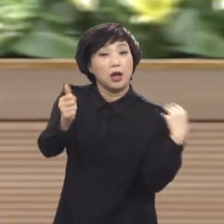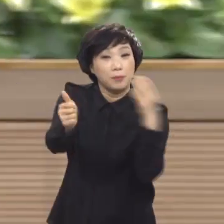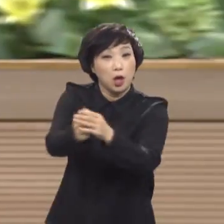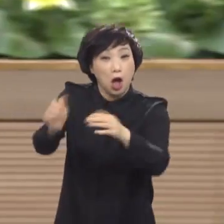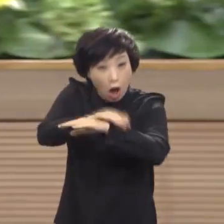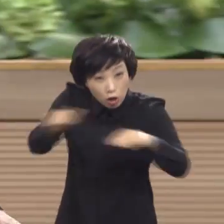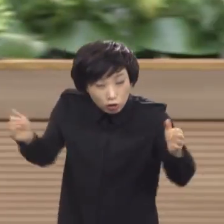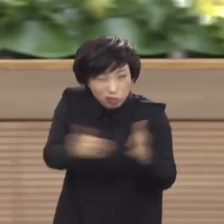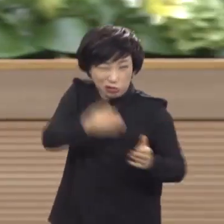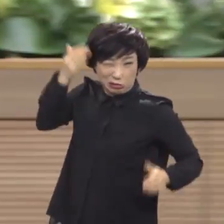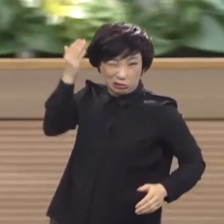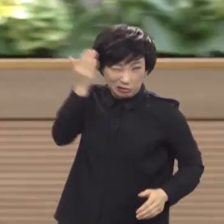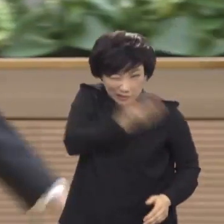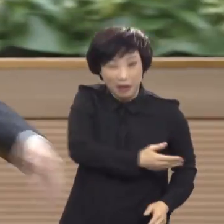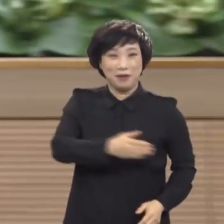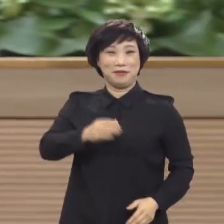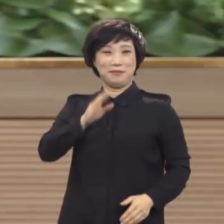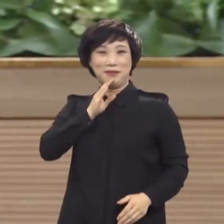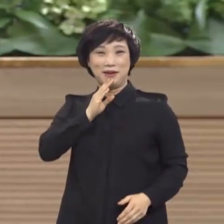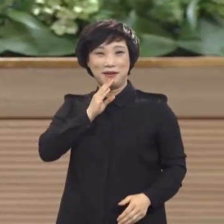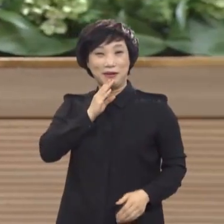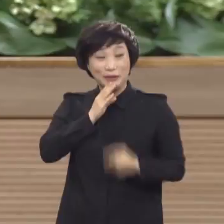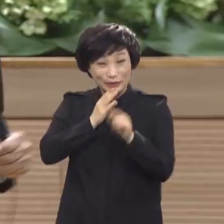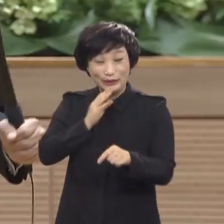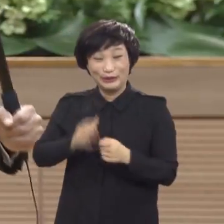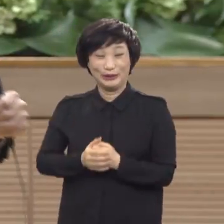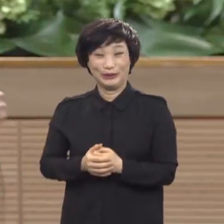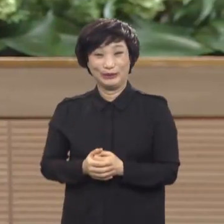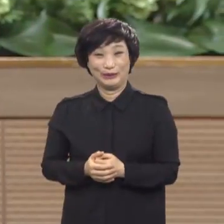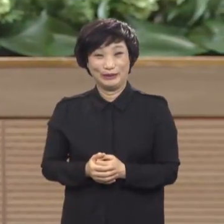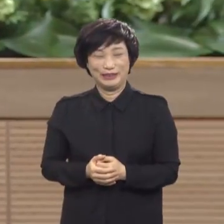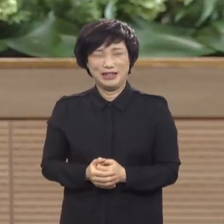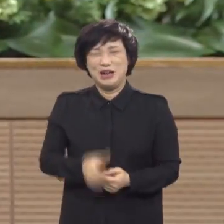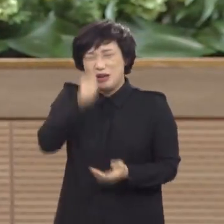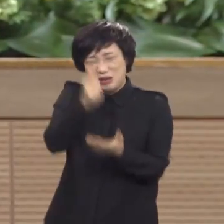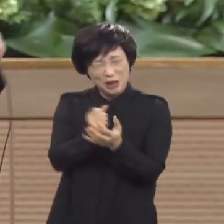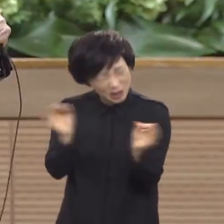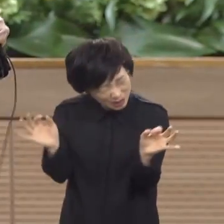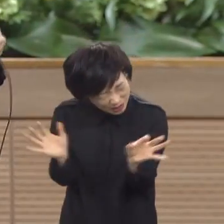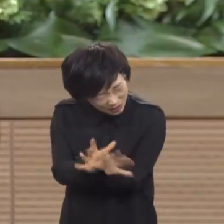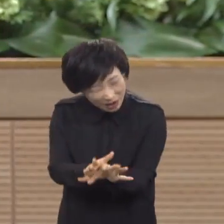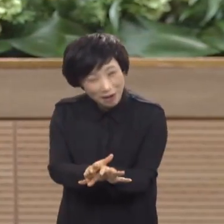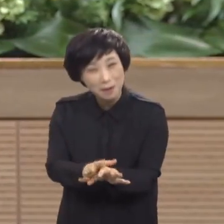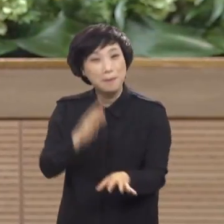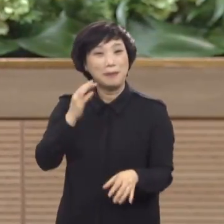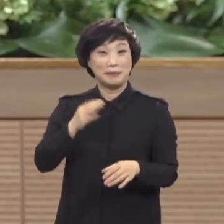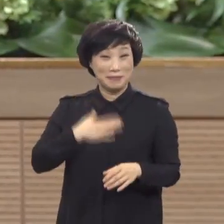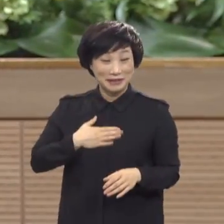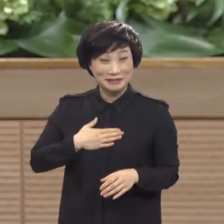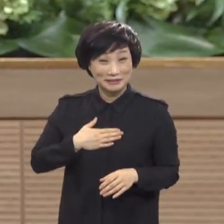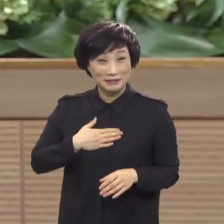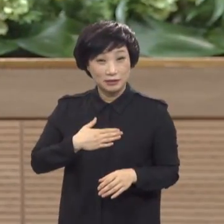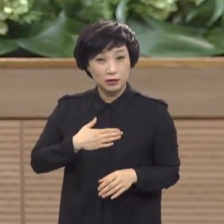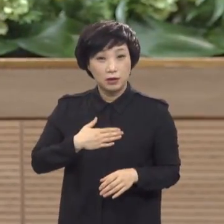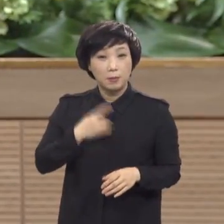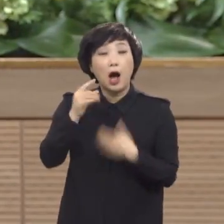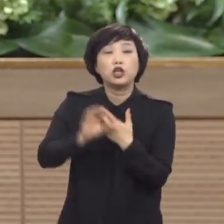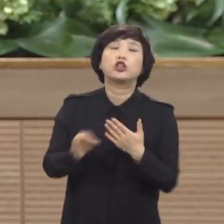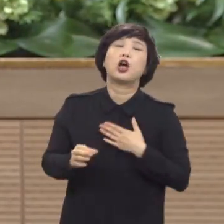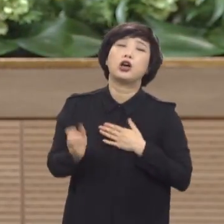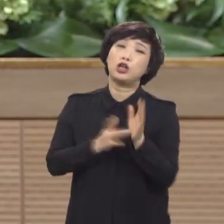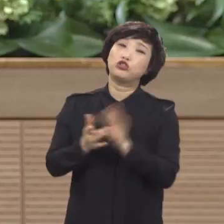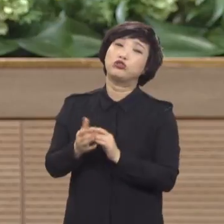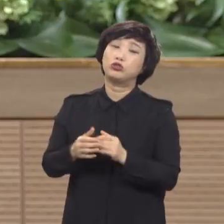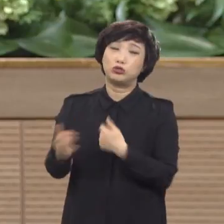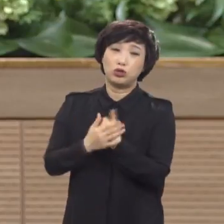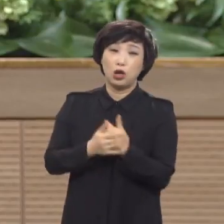말이야. 치워버렸다 이 말입니다. 이런 어마어마한 속죄함이 만약에 예수로 없다면